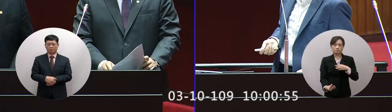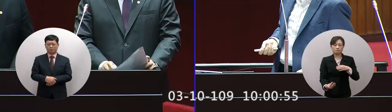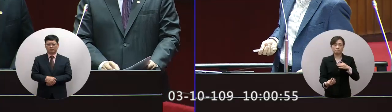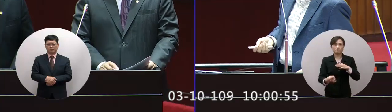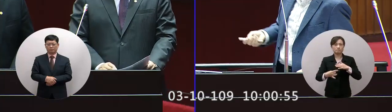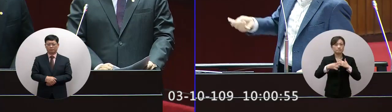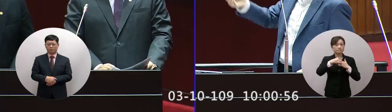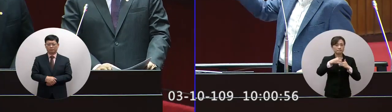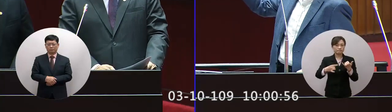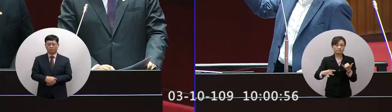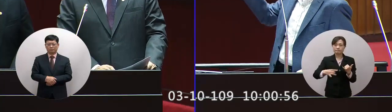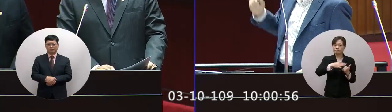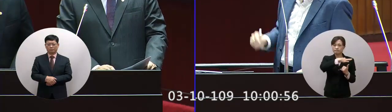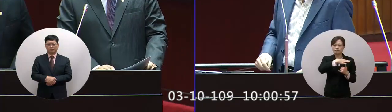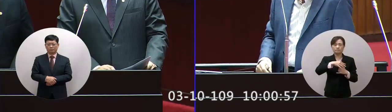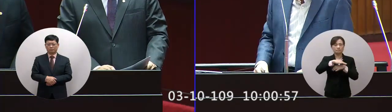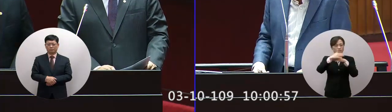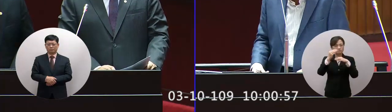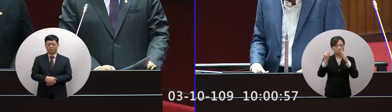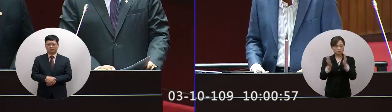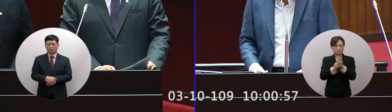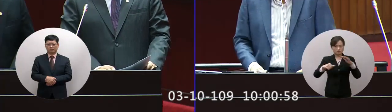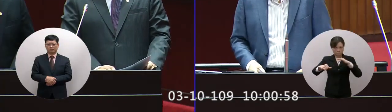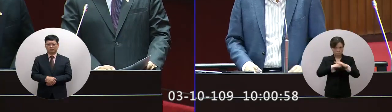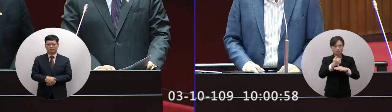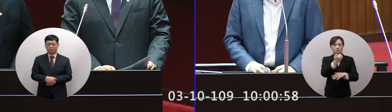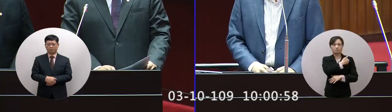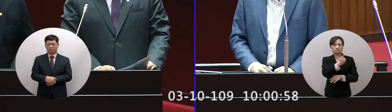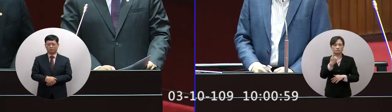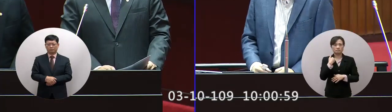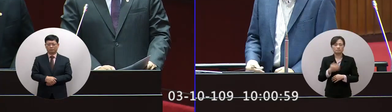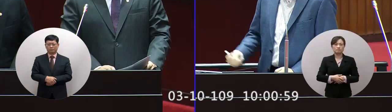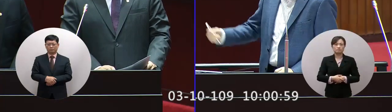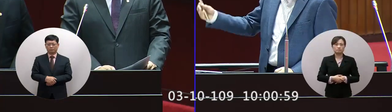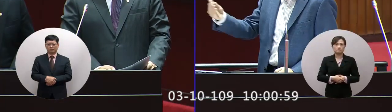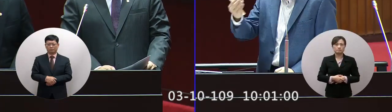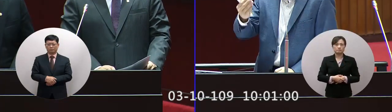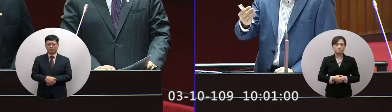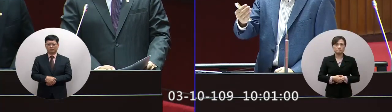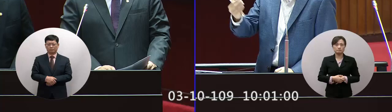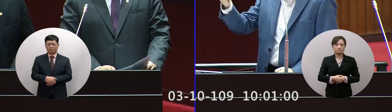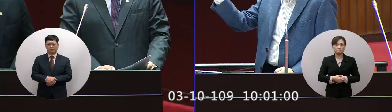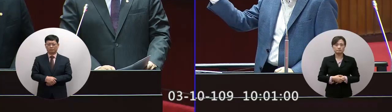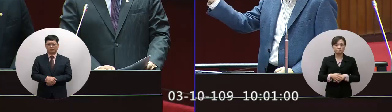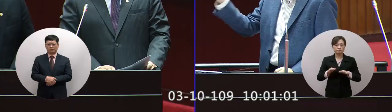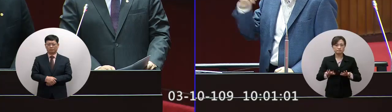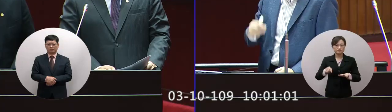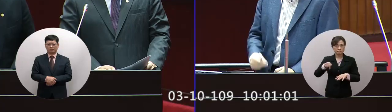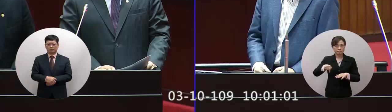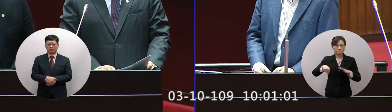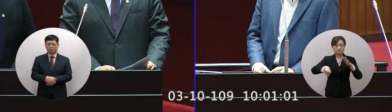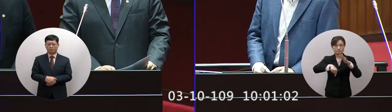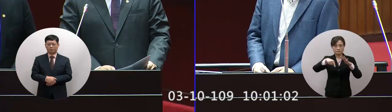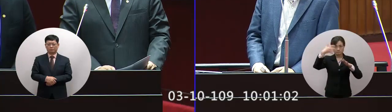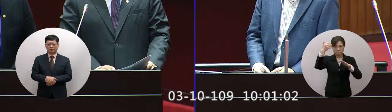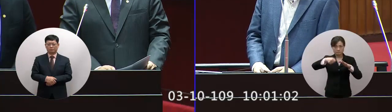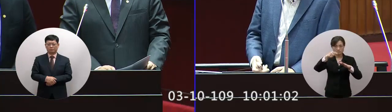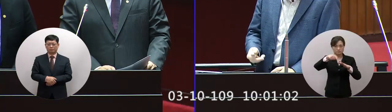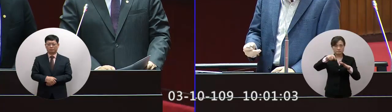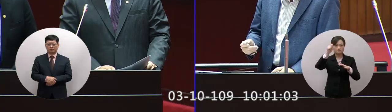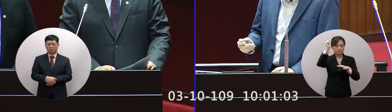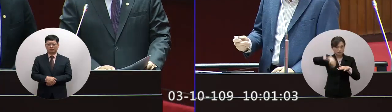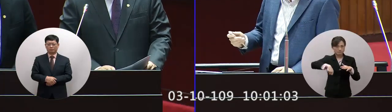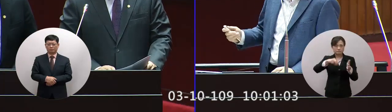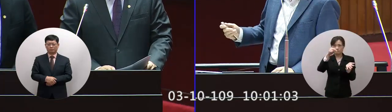都能够进来。当然这边我们也特别看到，这是我们院长您盖章行的文